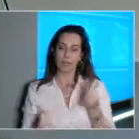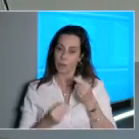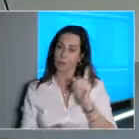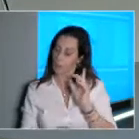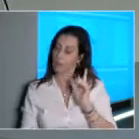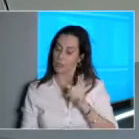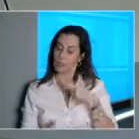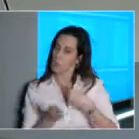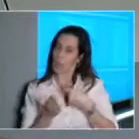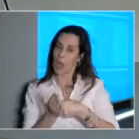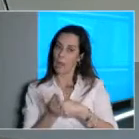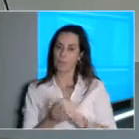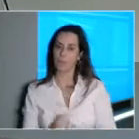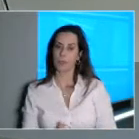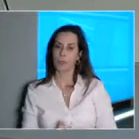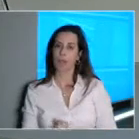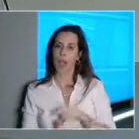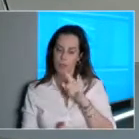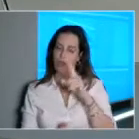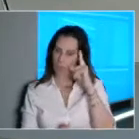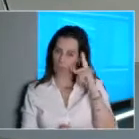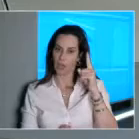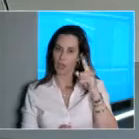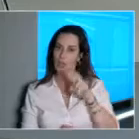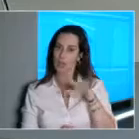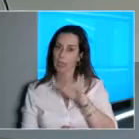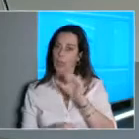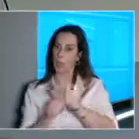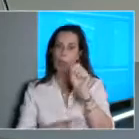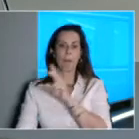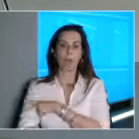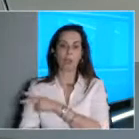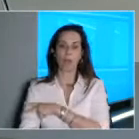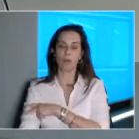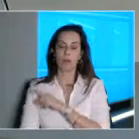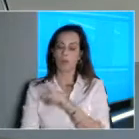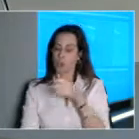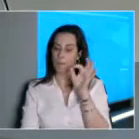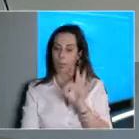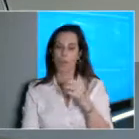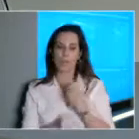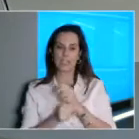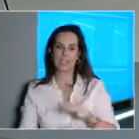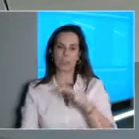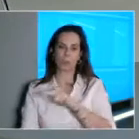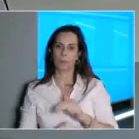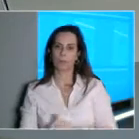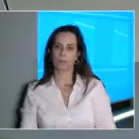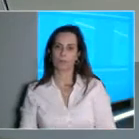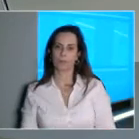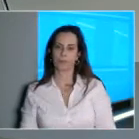כאלה גם כנראה צריך לשלם. אז לפחות לי גרינר תדע שיש נגדה תלונה במשטרה על העלבת עובד